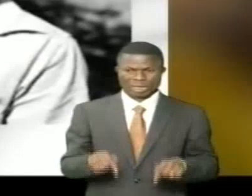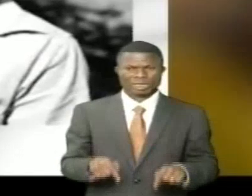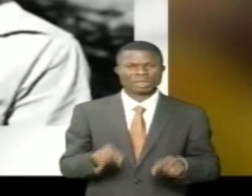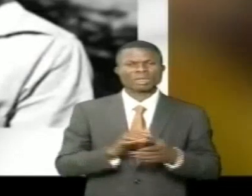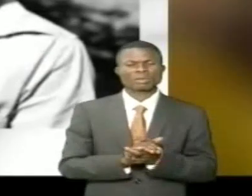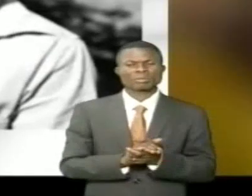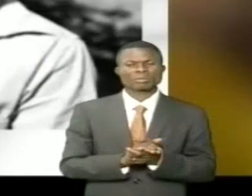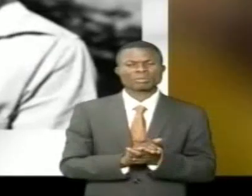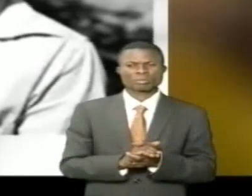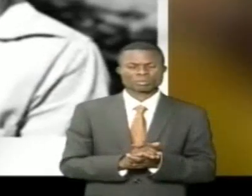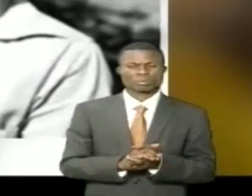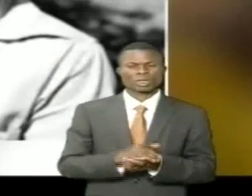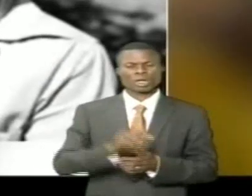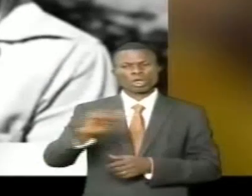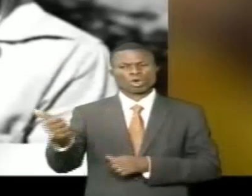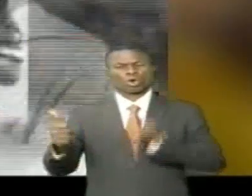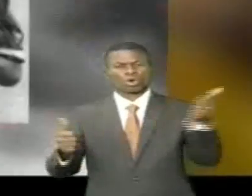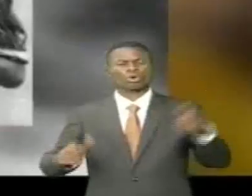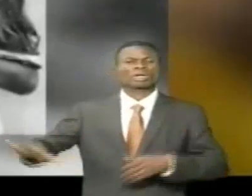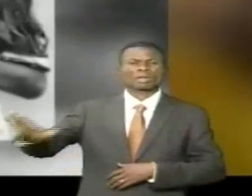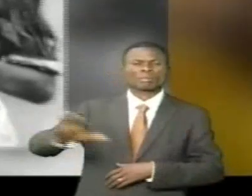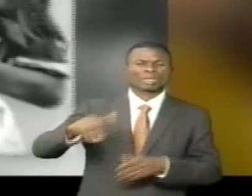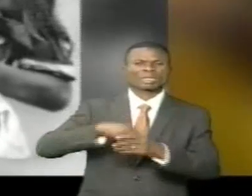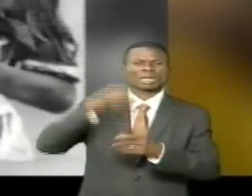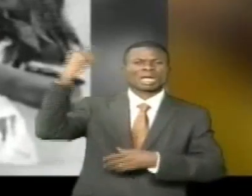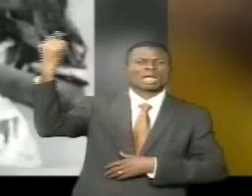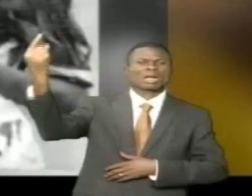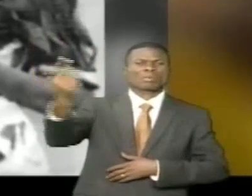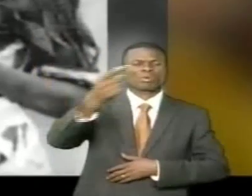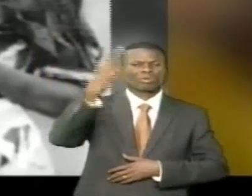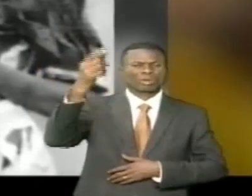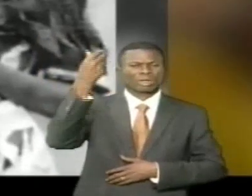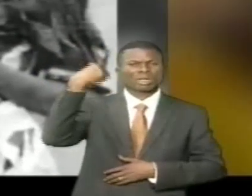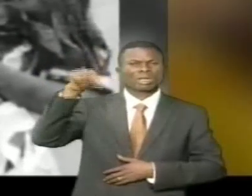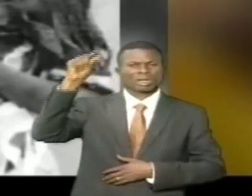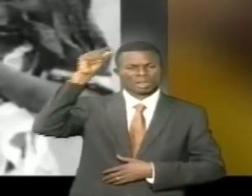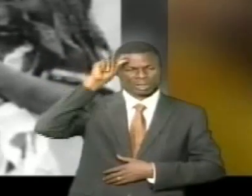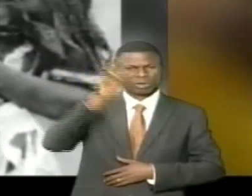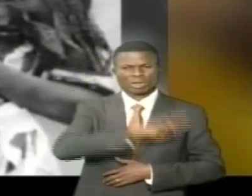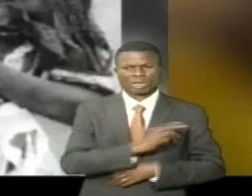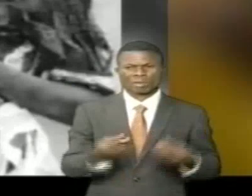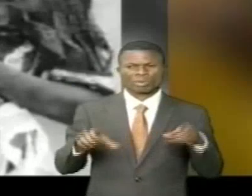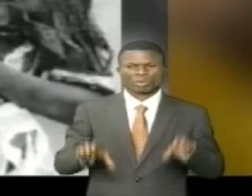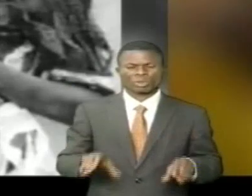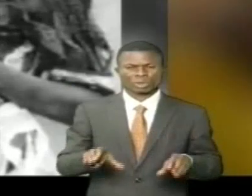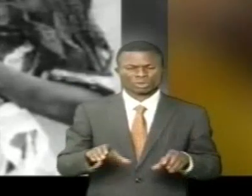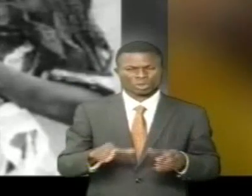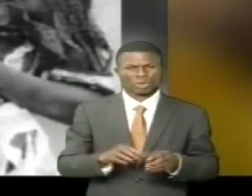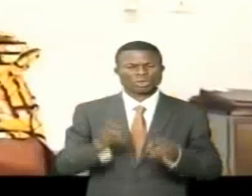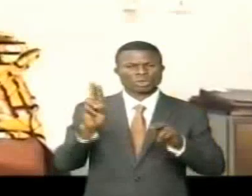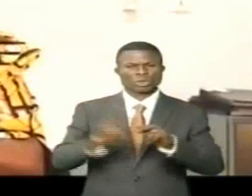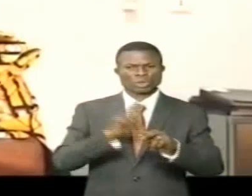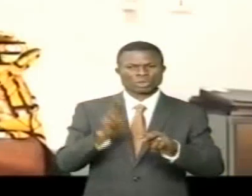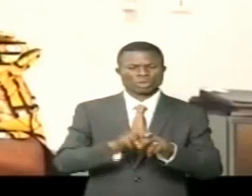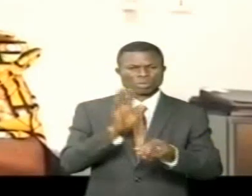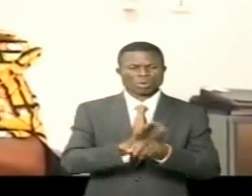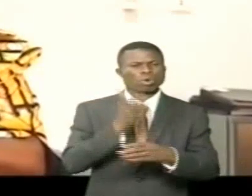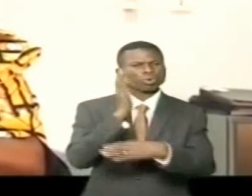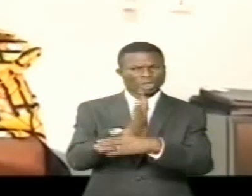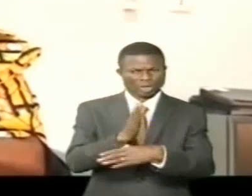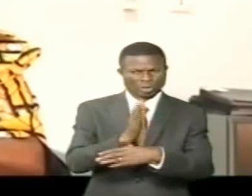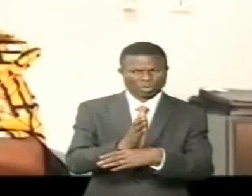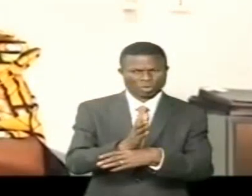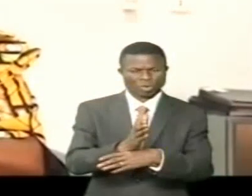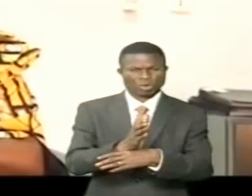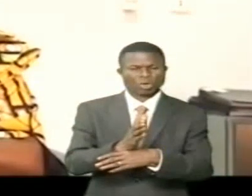à l'instar d'autres nations du monde, le gouvernement de la République met en application une série de mesures